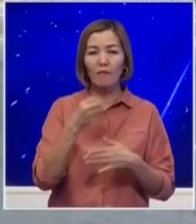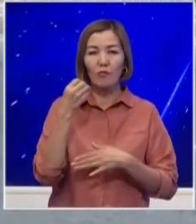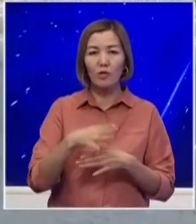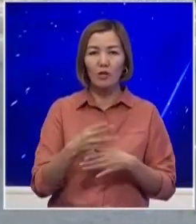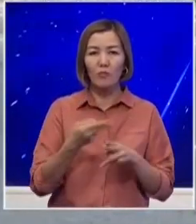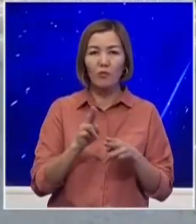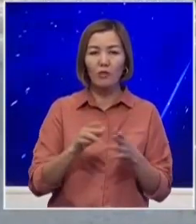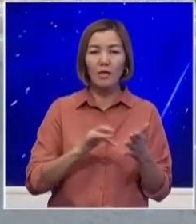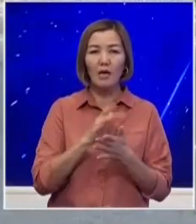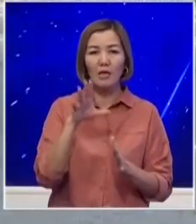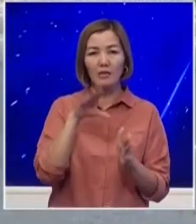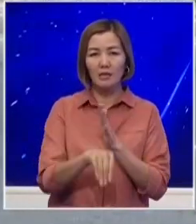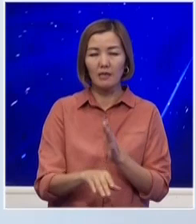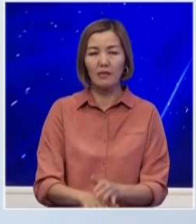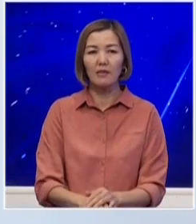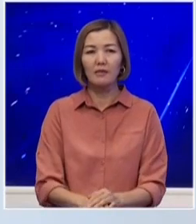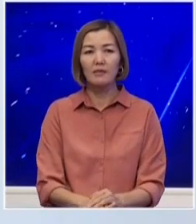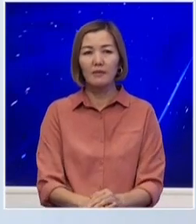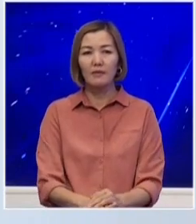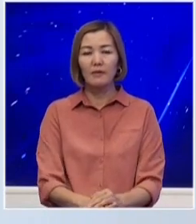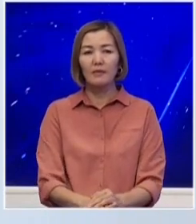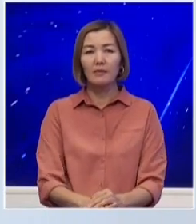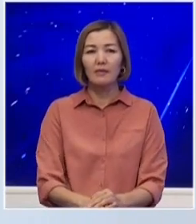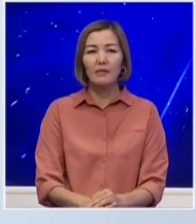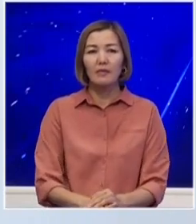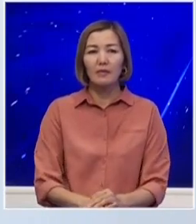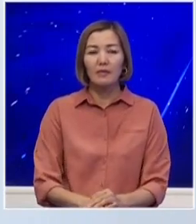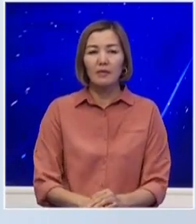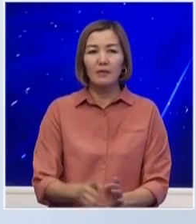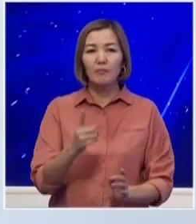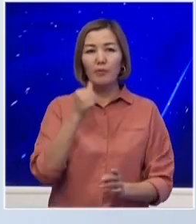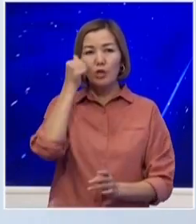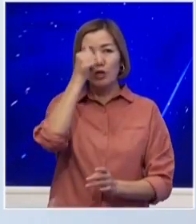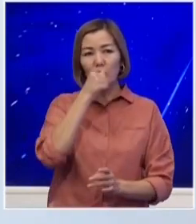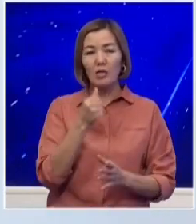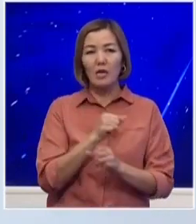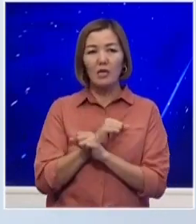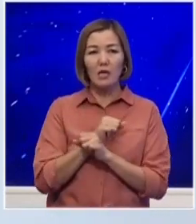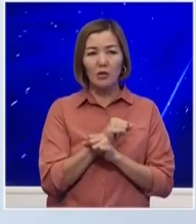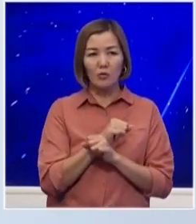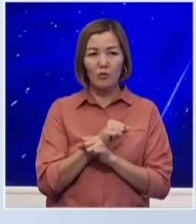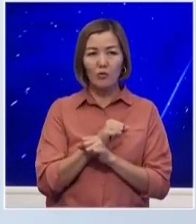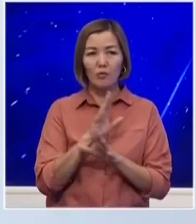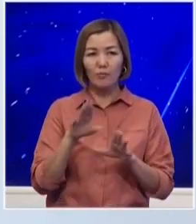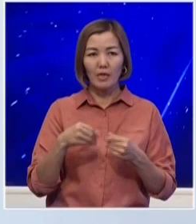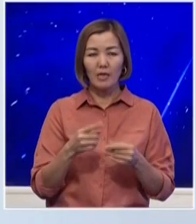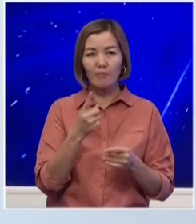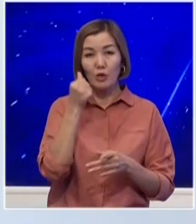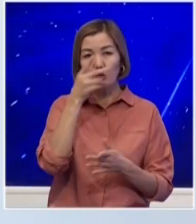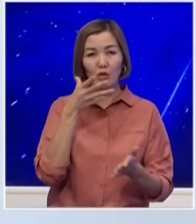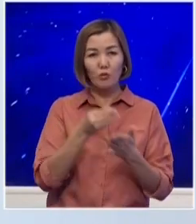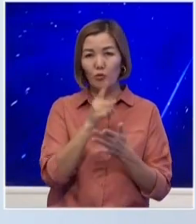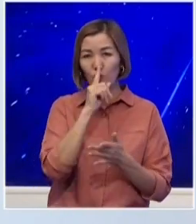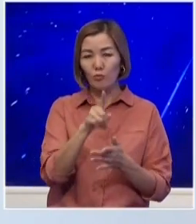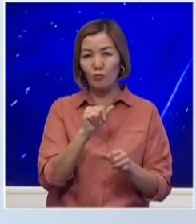болғандықтан қала санатында. Несиені бір жылға жаңа каникул дейді, бір жыл ақша төленбейді,